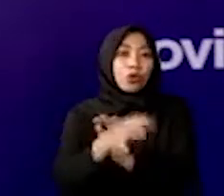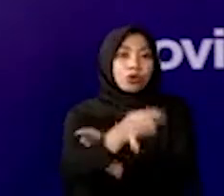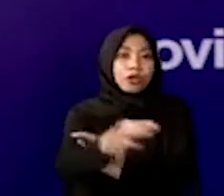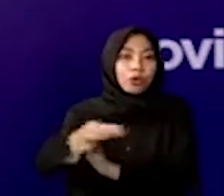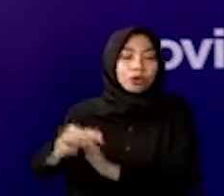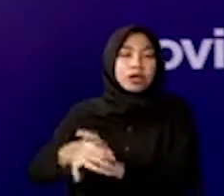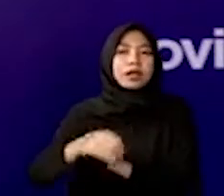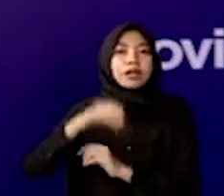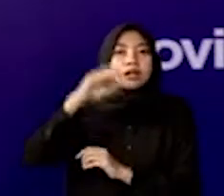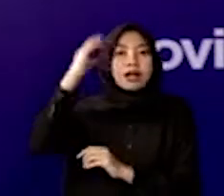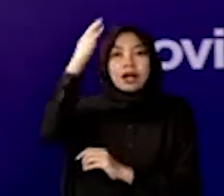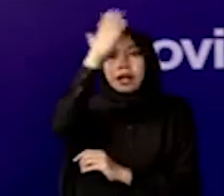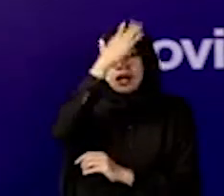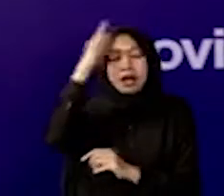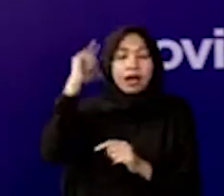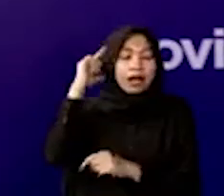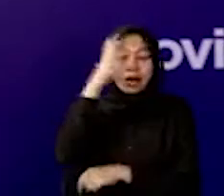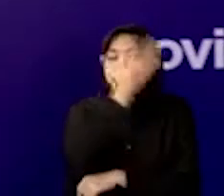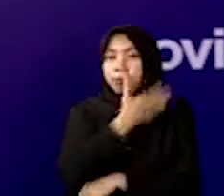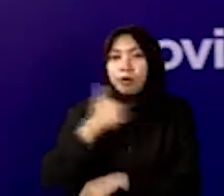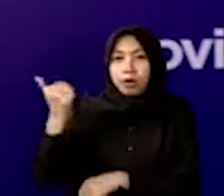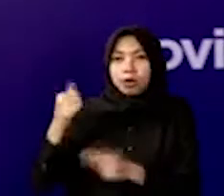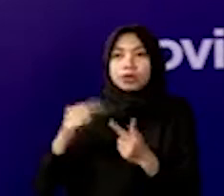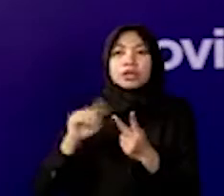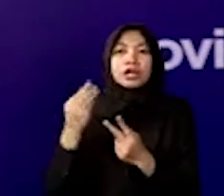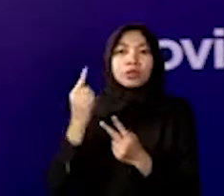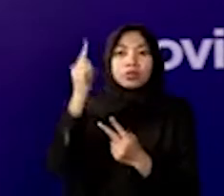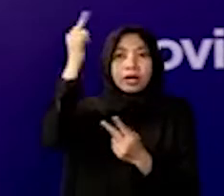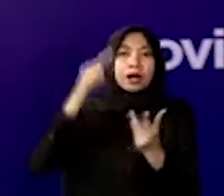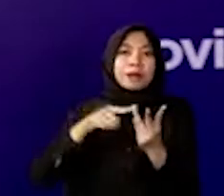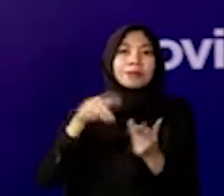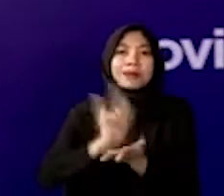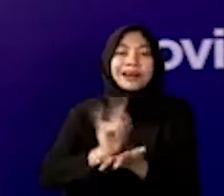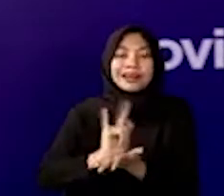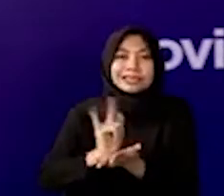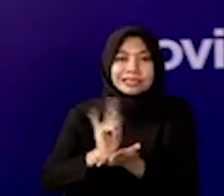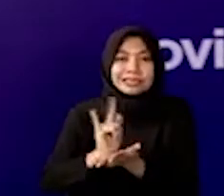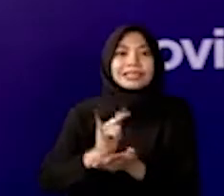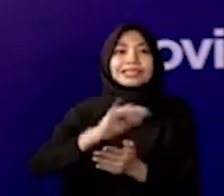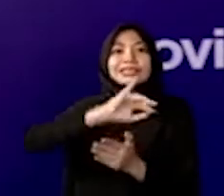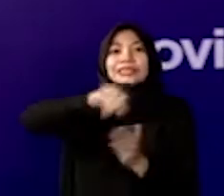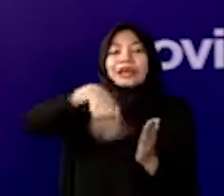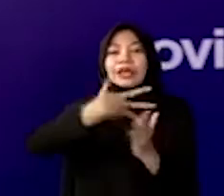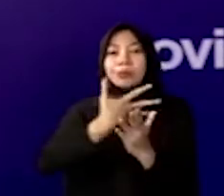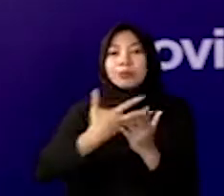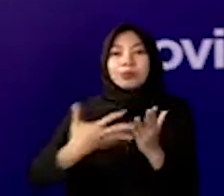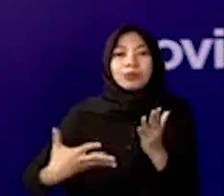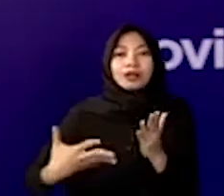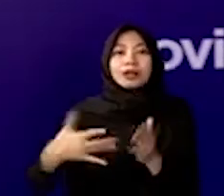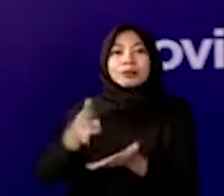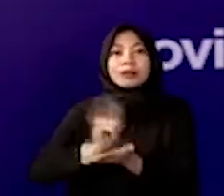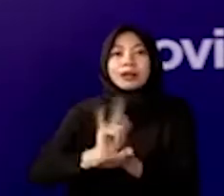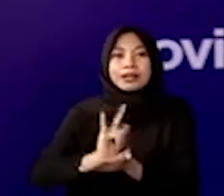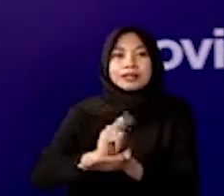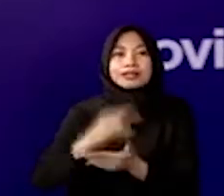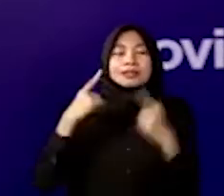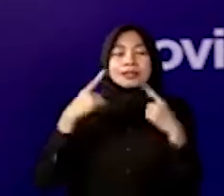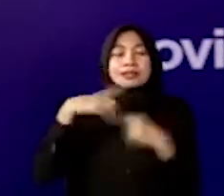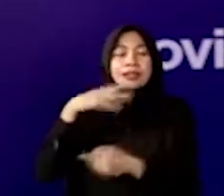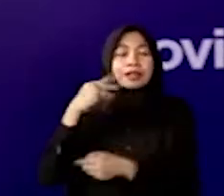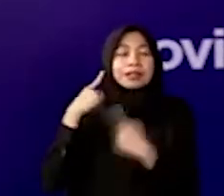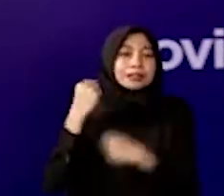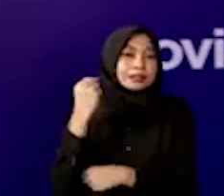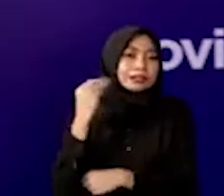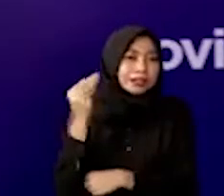antara lain Ambon Jakarta Utara Depok Bekasi Jayapura Padang jakpus Jakbar Pekanbaru Jaksel dan Jaktim